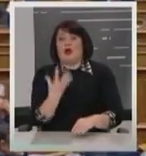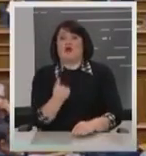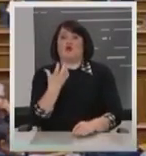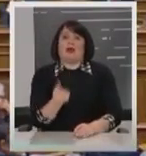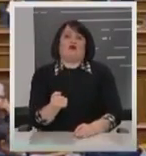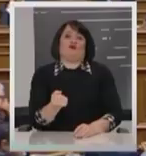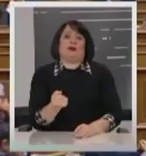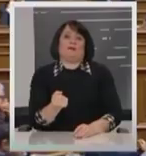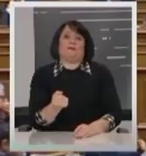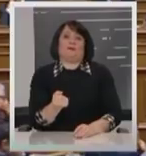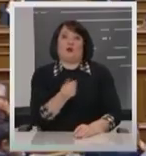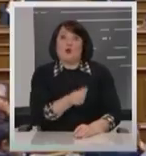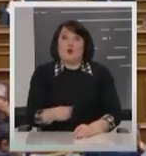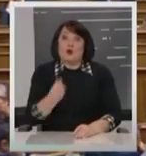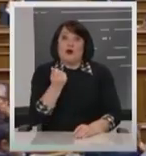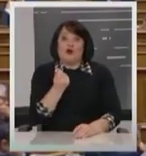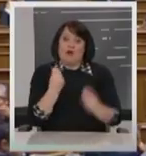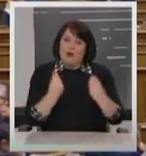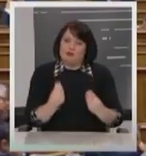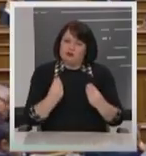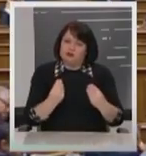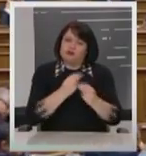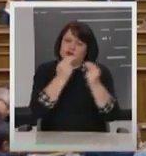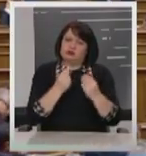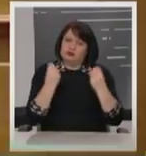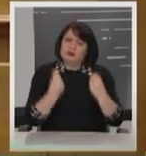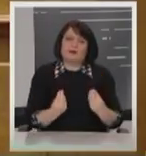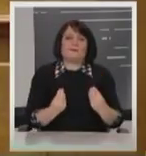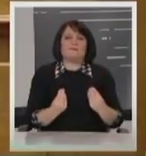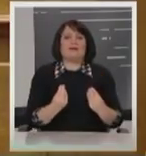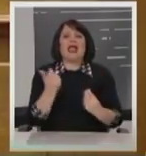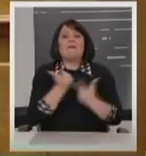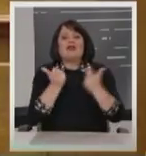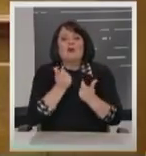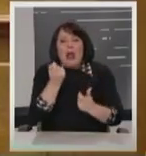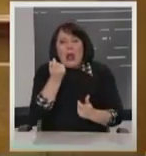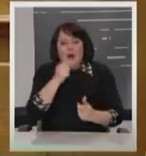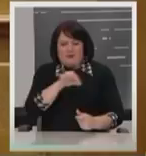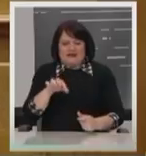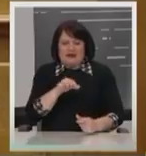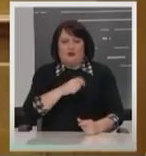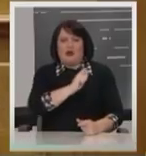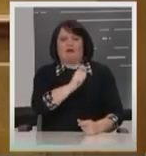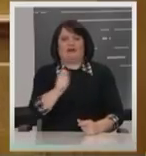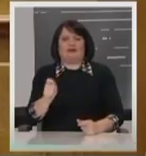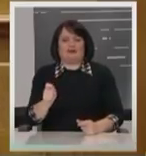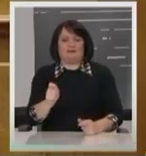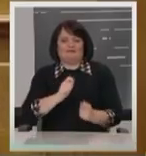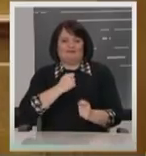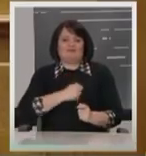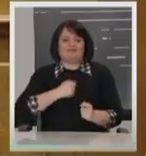δήθεν υπεραπόδοση της οικονομίας. Και τα μικροεπιδόματα που δίνεται δυστυχώς δεν αλλάζουν αυτή την